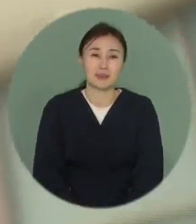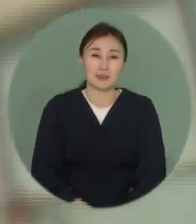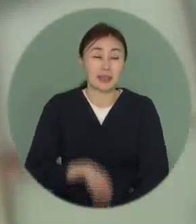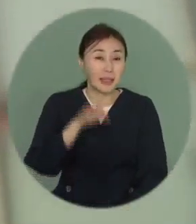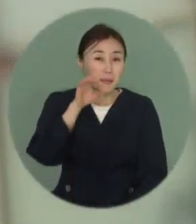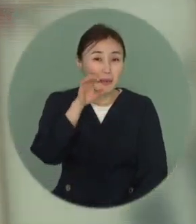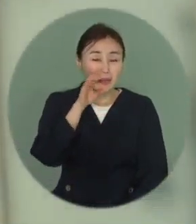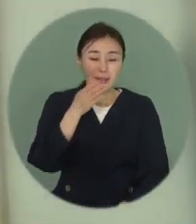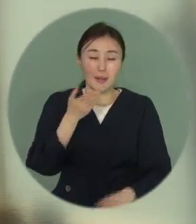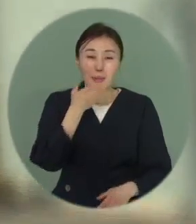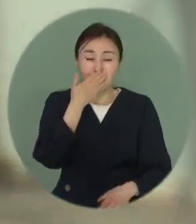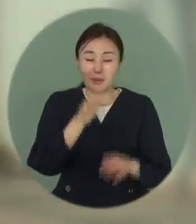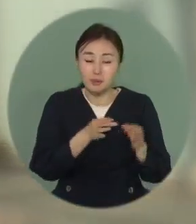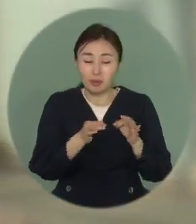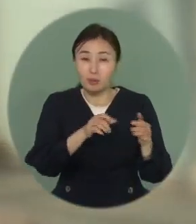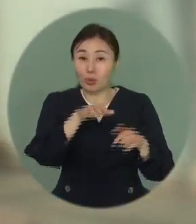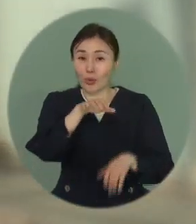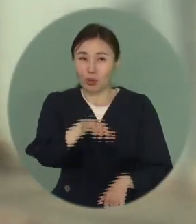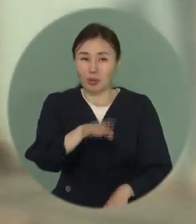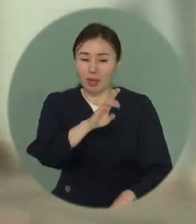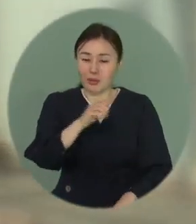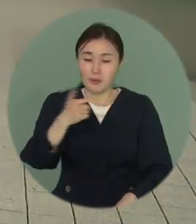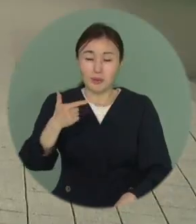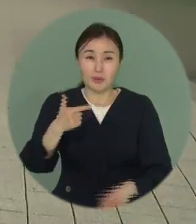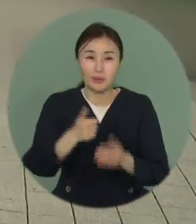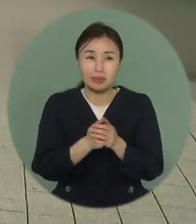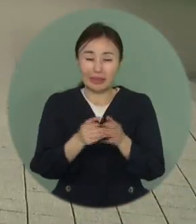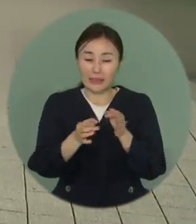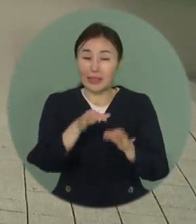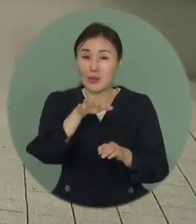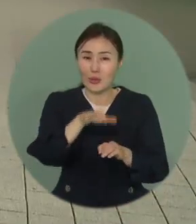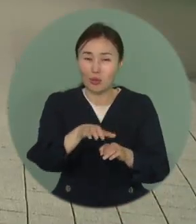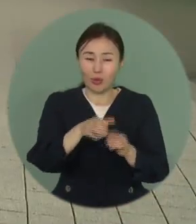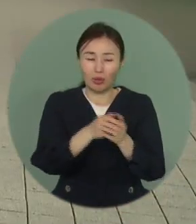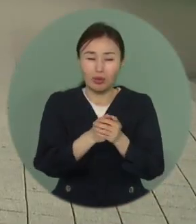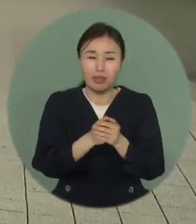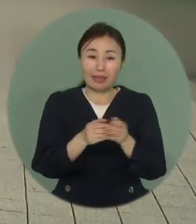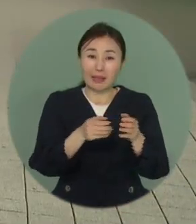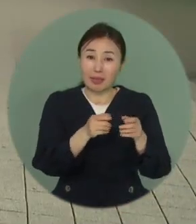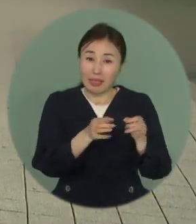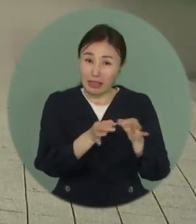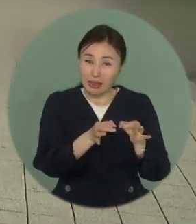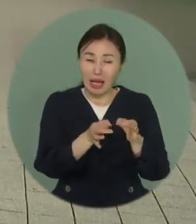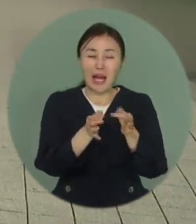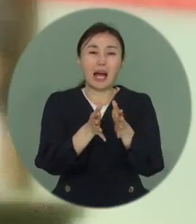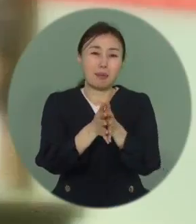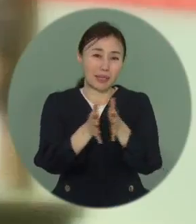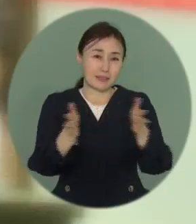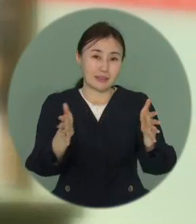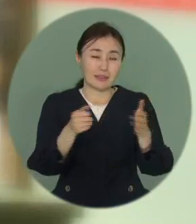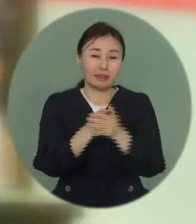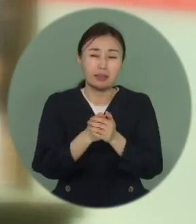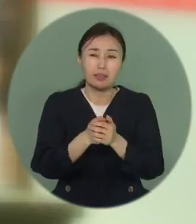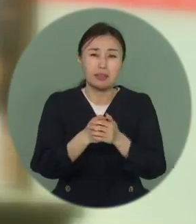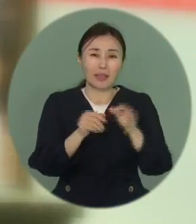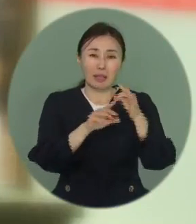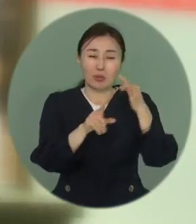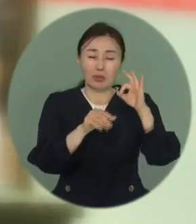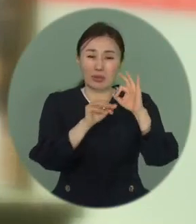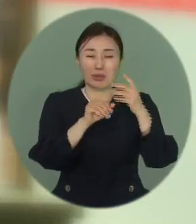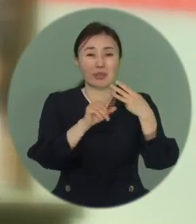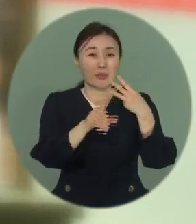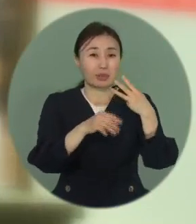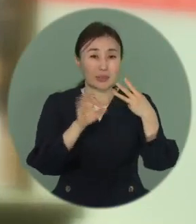카페와 음식점 등 46개의 점포가 입주한 무한의 한 주상복합 아파트 지난 10일 오전 11시쯤